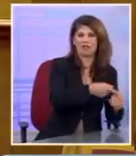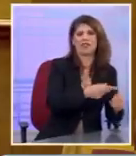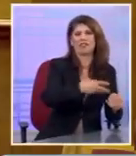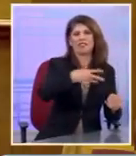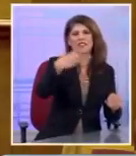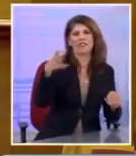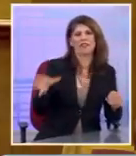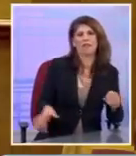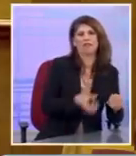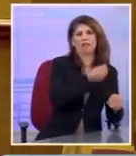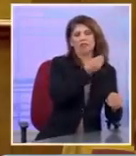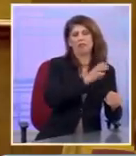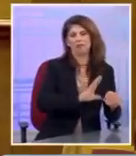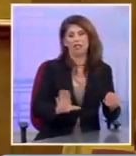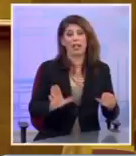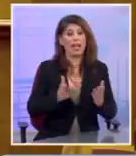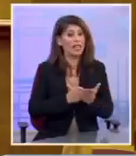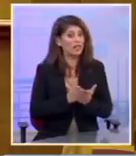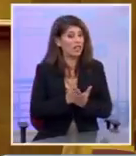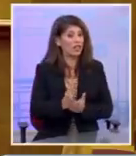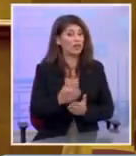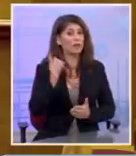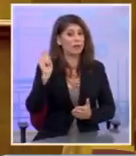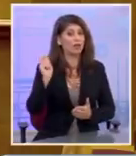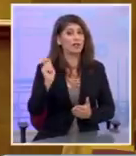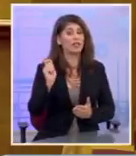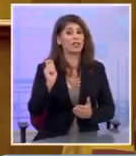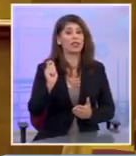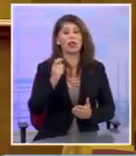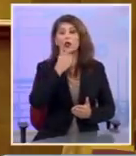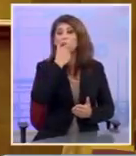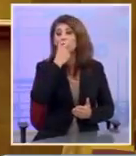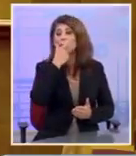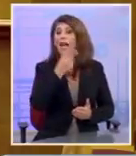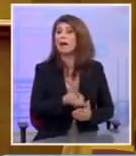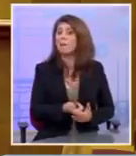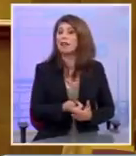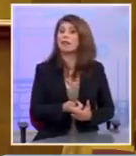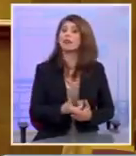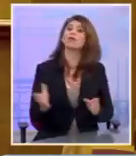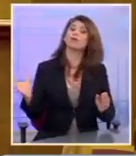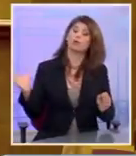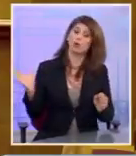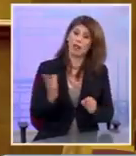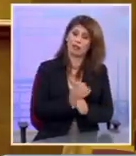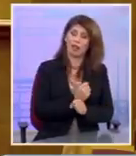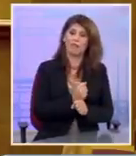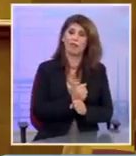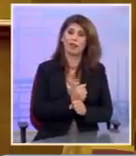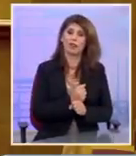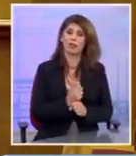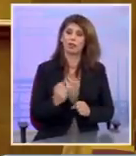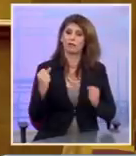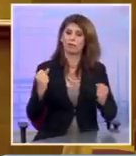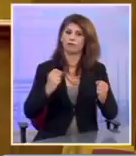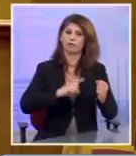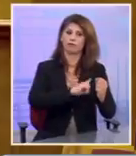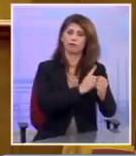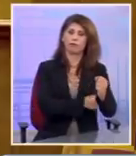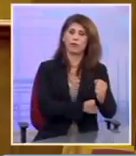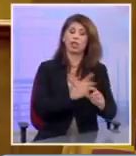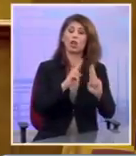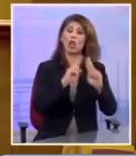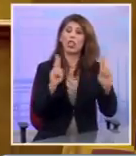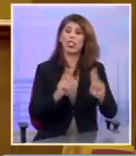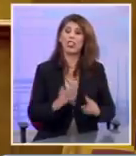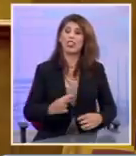Έχει δικαιωθεί επίσης από την πολιτική του Κώστα Καραμαλή, ο οποίος κατάφερε να τονώσει το διεθνές κύρος